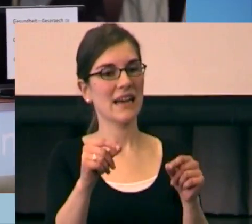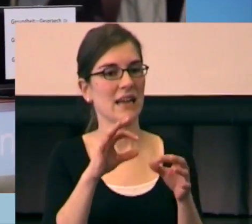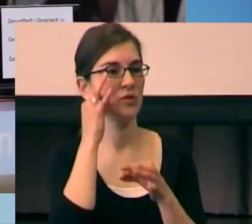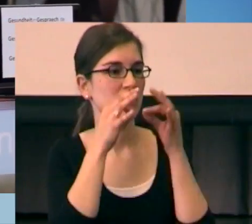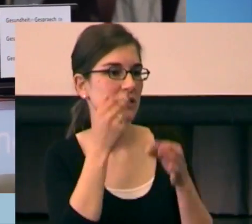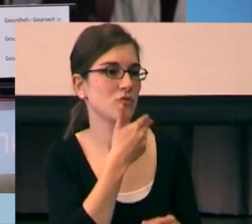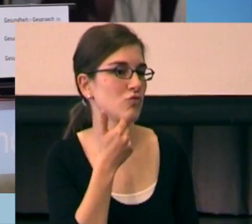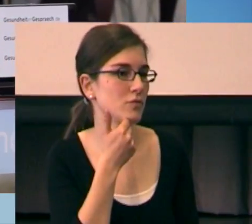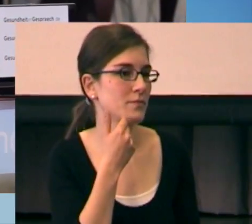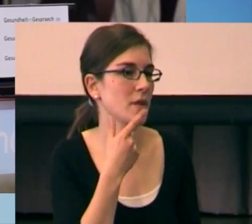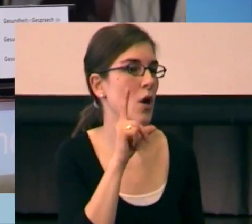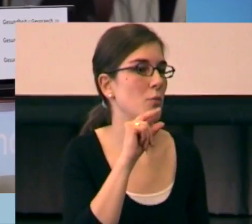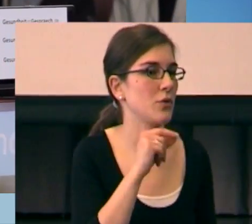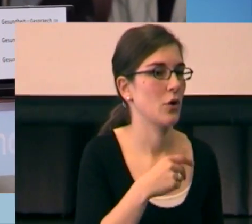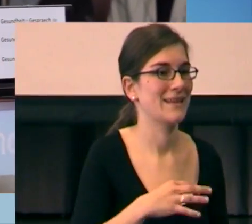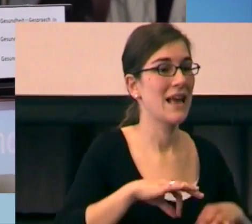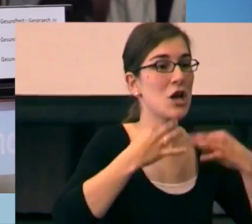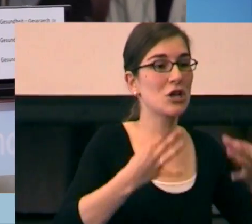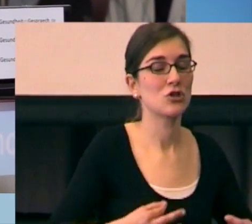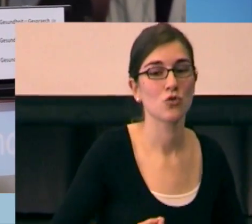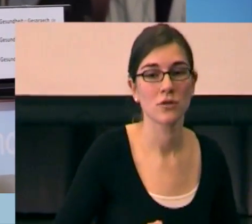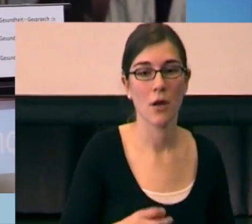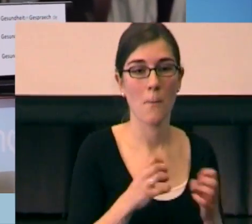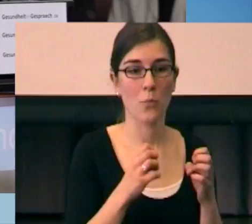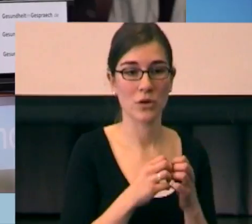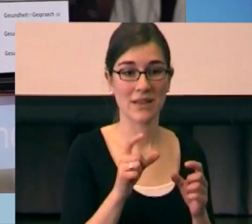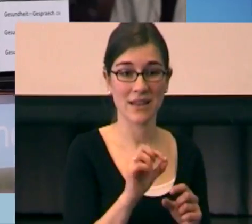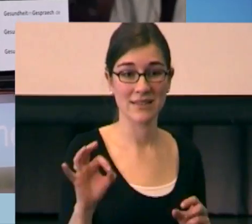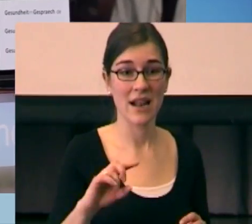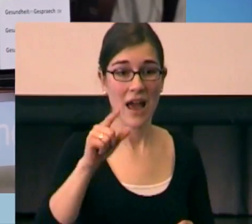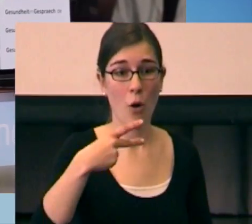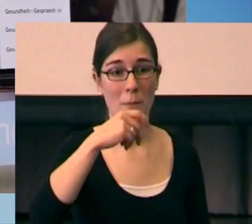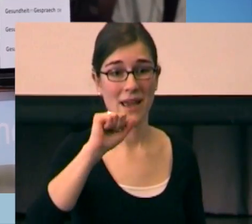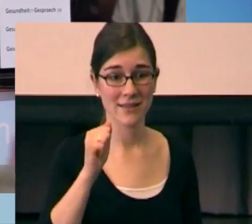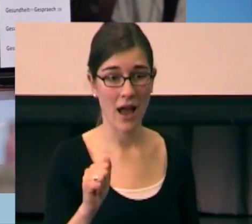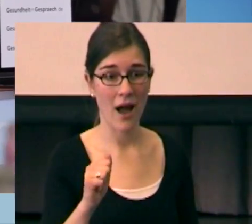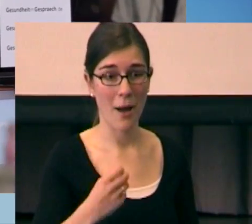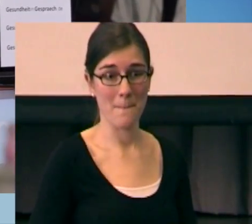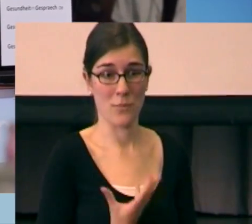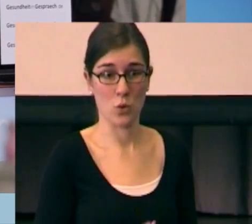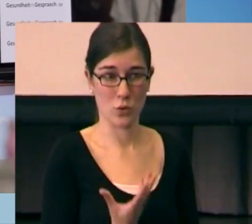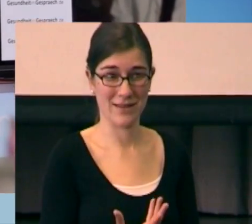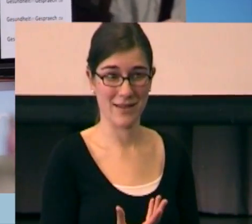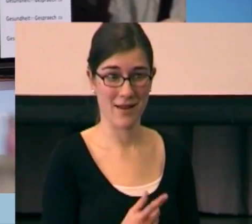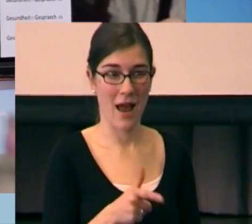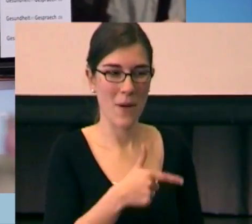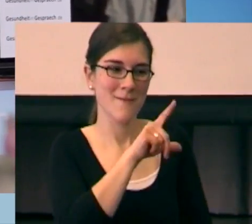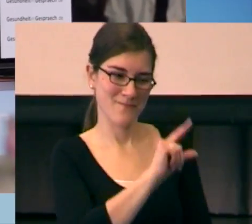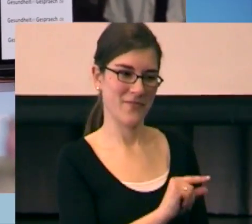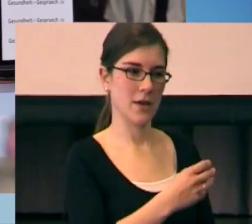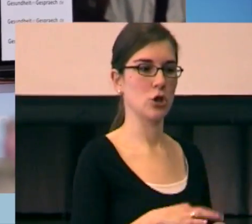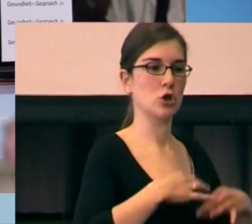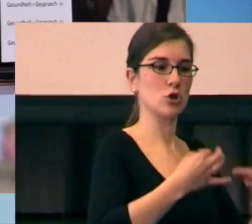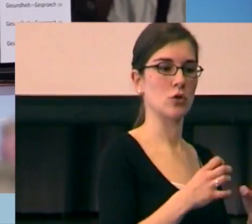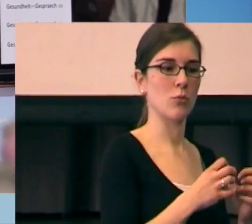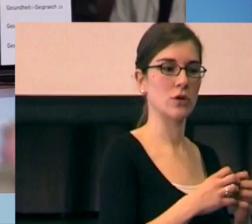gesunde Prostatazellen produzieren ebenfalls PSA, aber in der Regel weniger als kranke Krebszellen, die